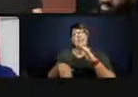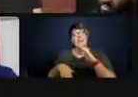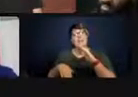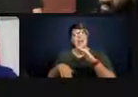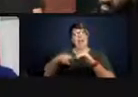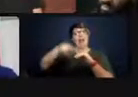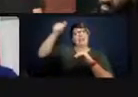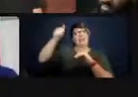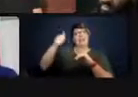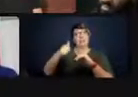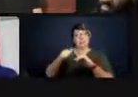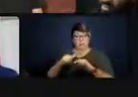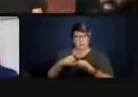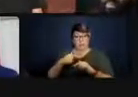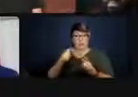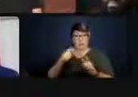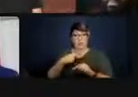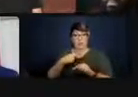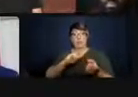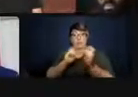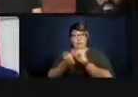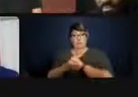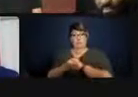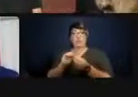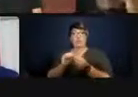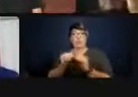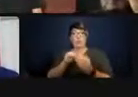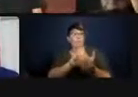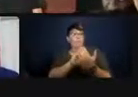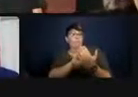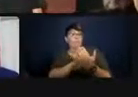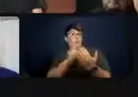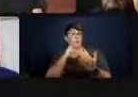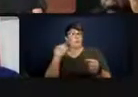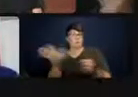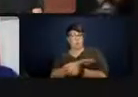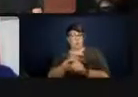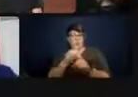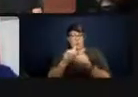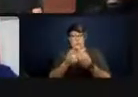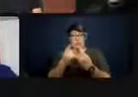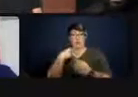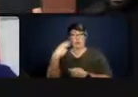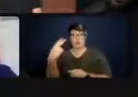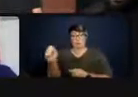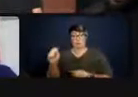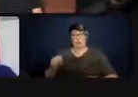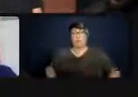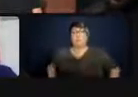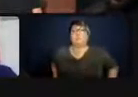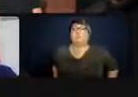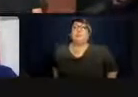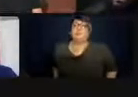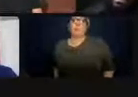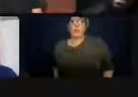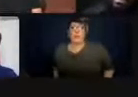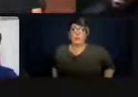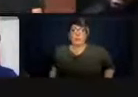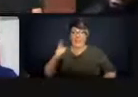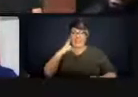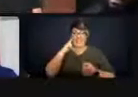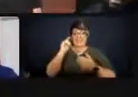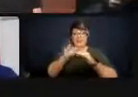asilimia 70 ya wanafunzi wetu wameweza kufuzu kuendelea